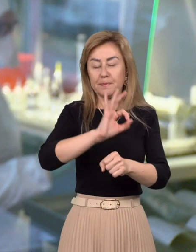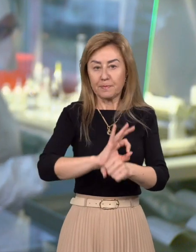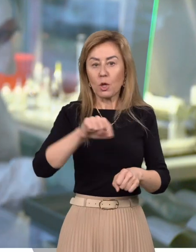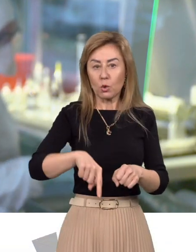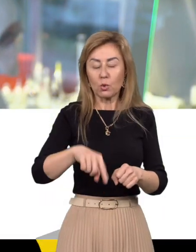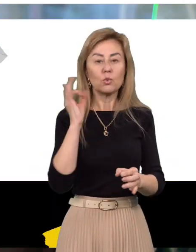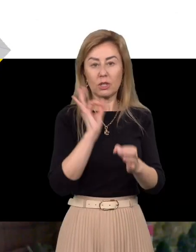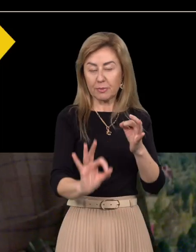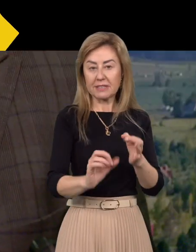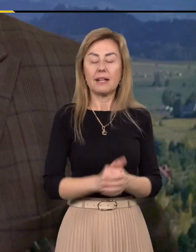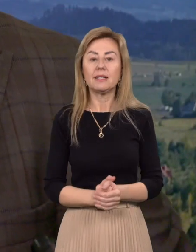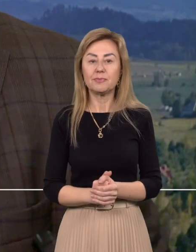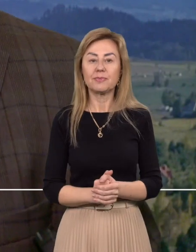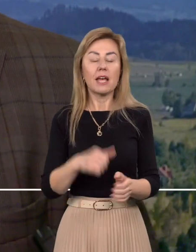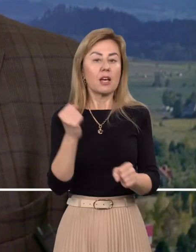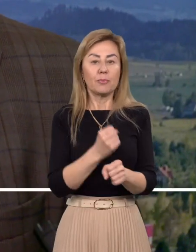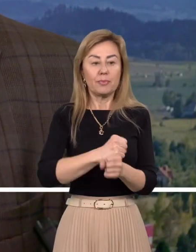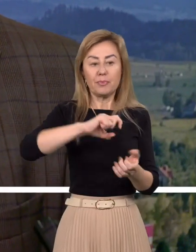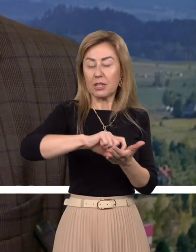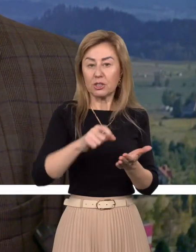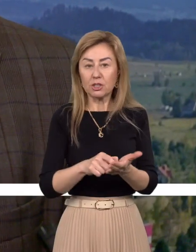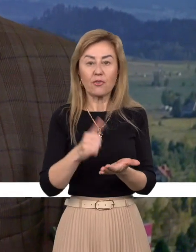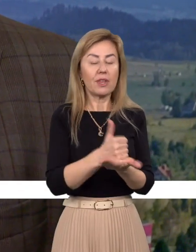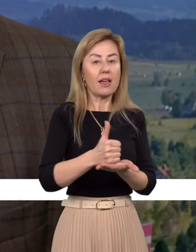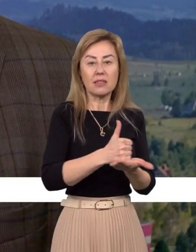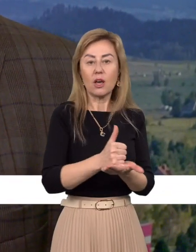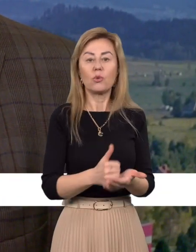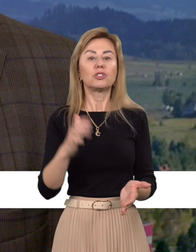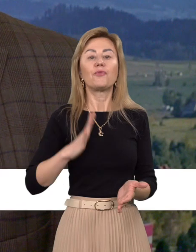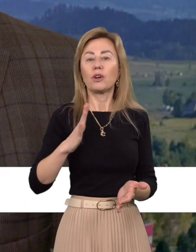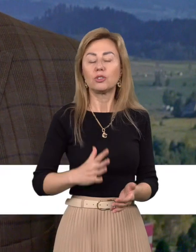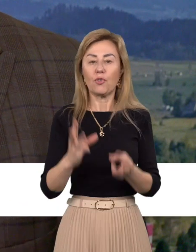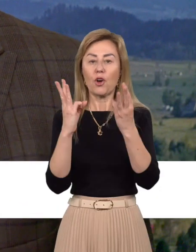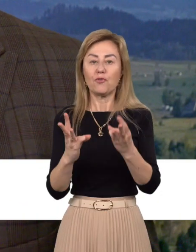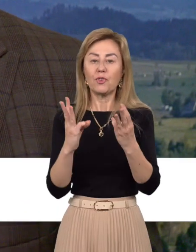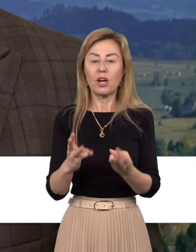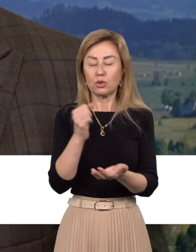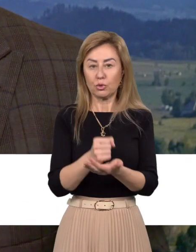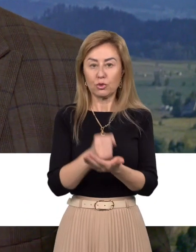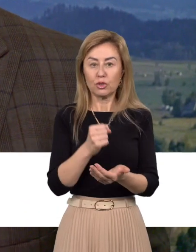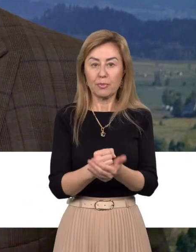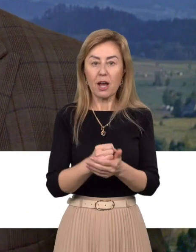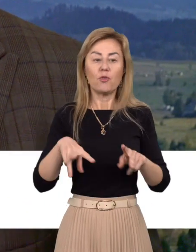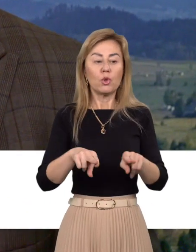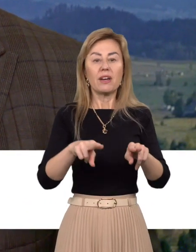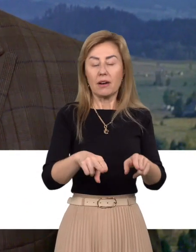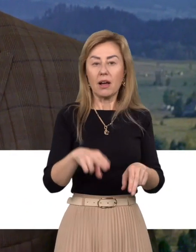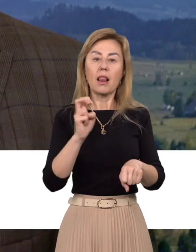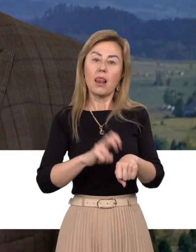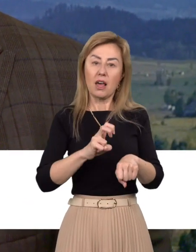i wyposażonej. Pracownia leku cytostatycznego jest bardzo wartościowym dopełnieniem całego pionu